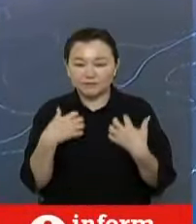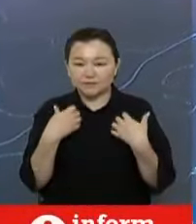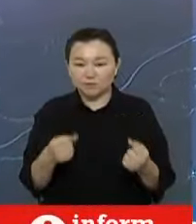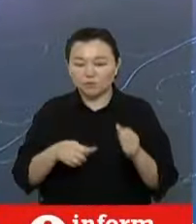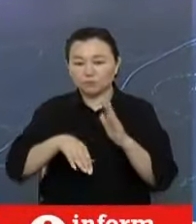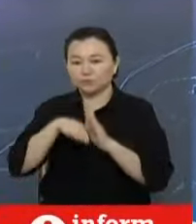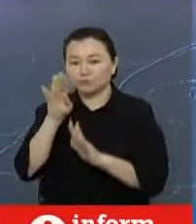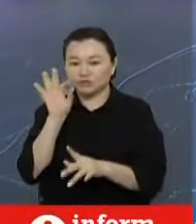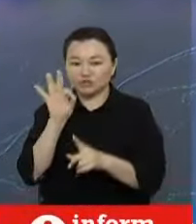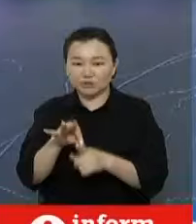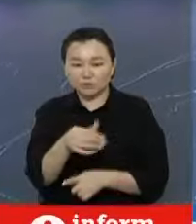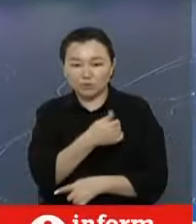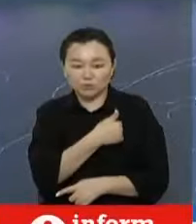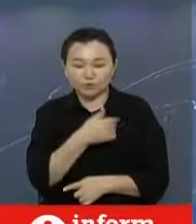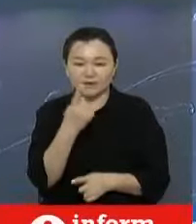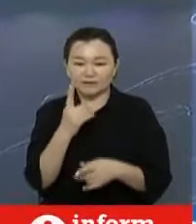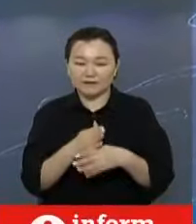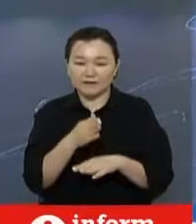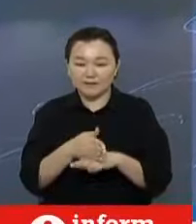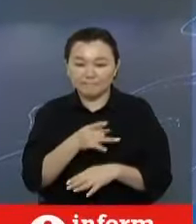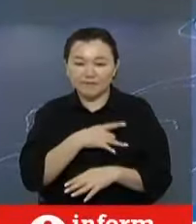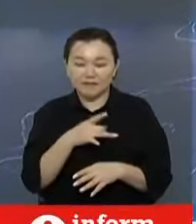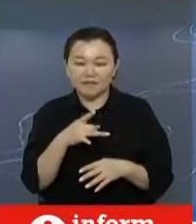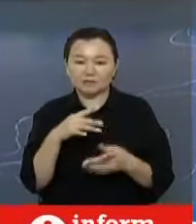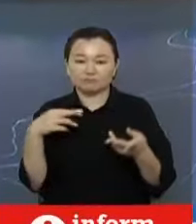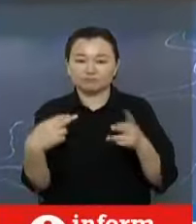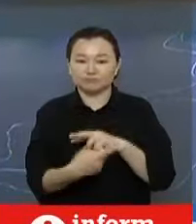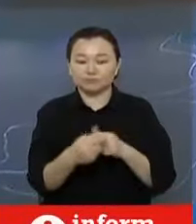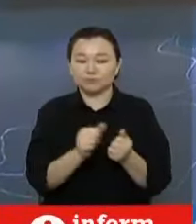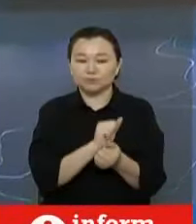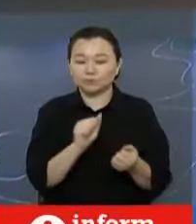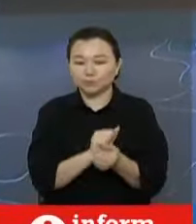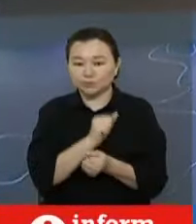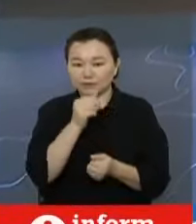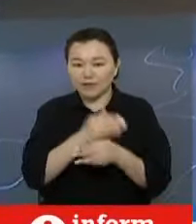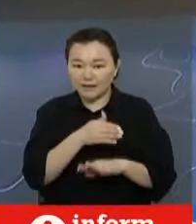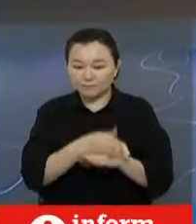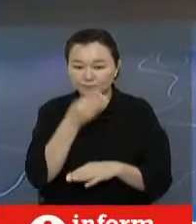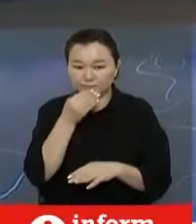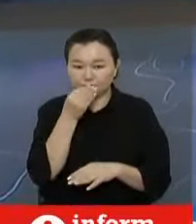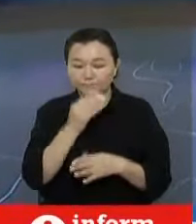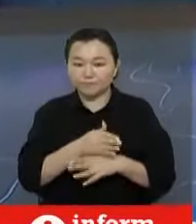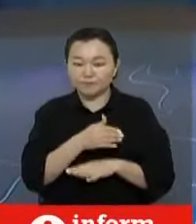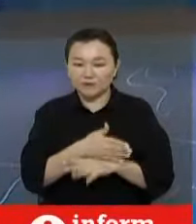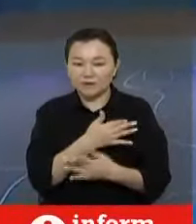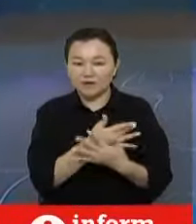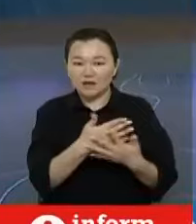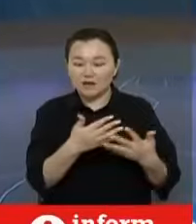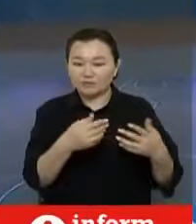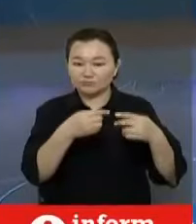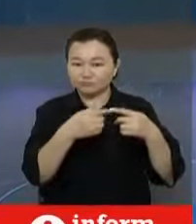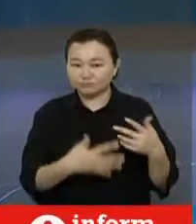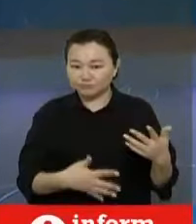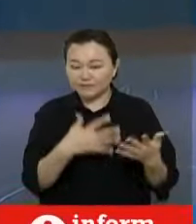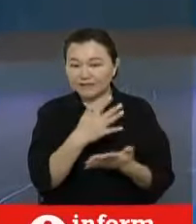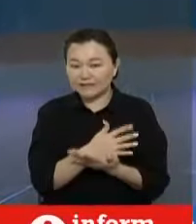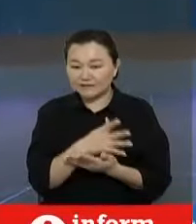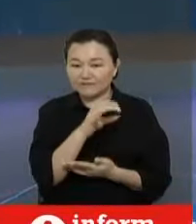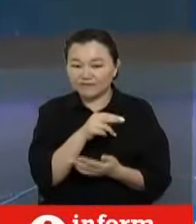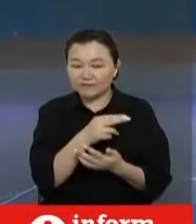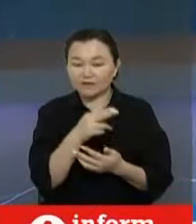жақсартуды көздейтіндер бір бөлке ақнанды қытырлақ нанға ауыстырған. Өндірушілер де қытырлақ нанның түр түсін ұсынады. Бірақ оны